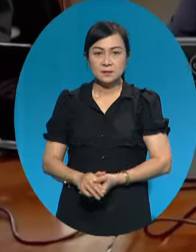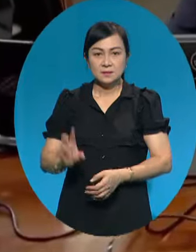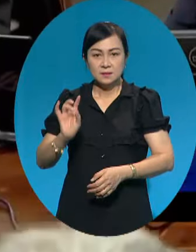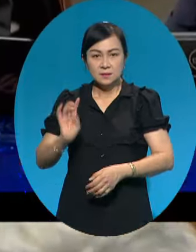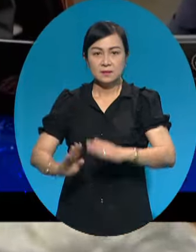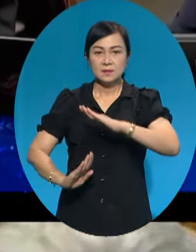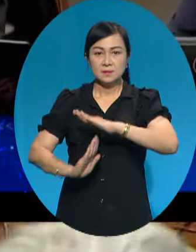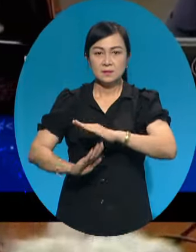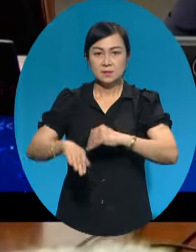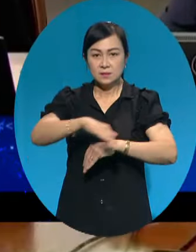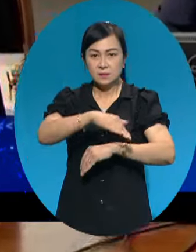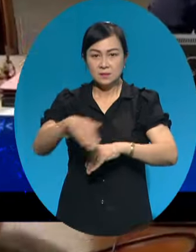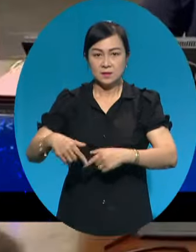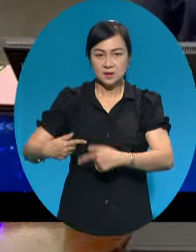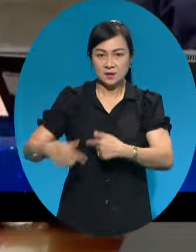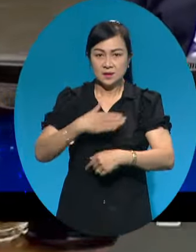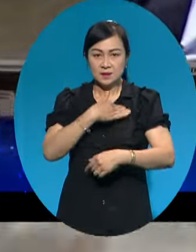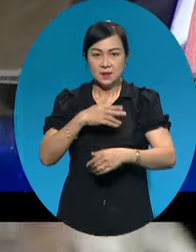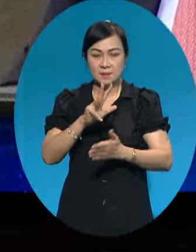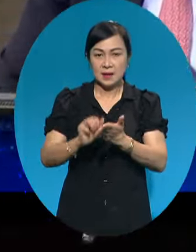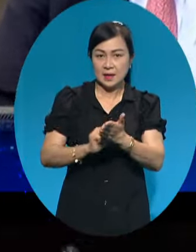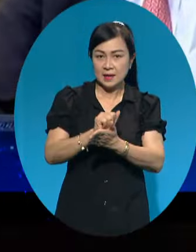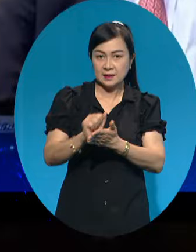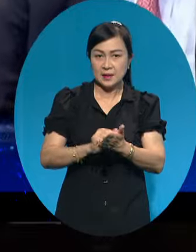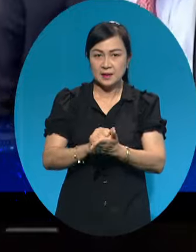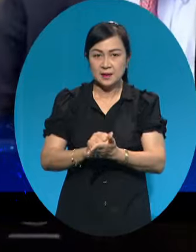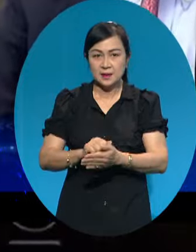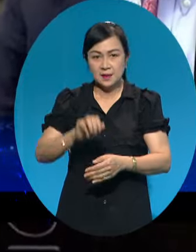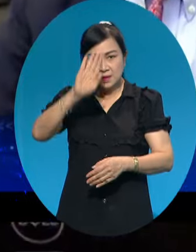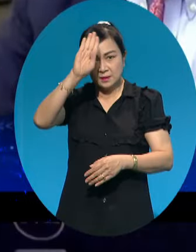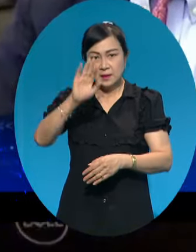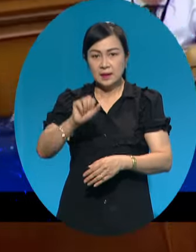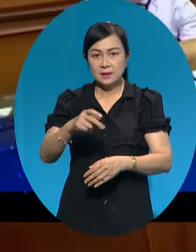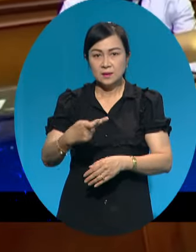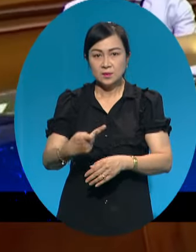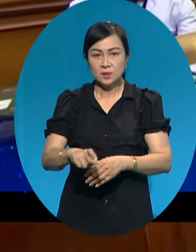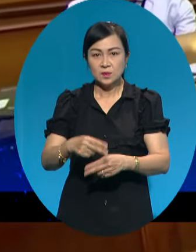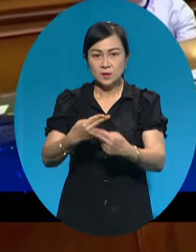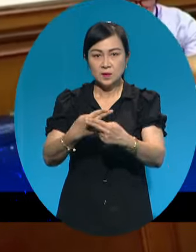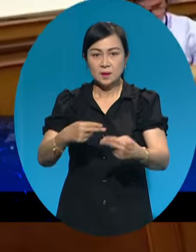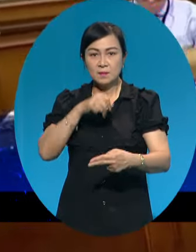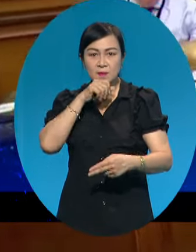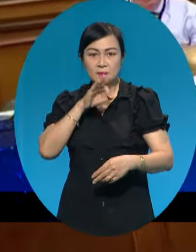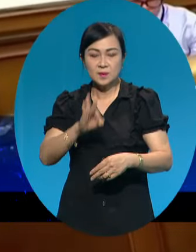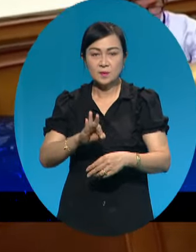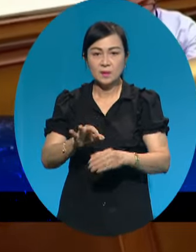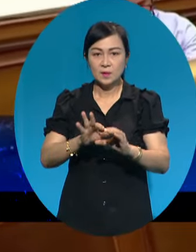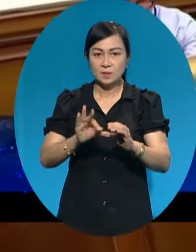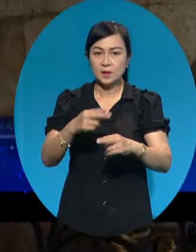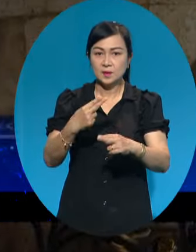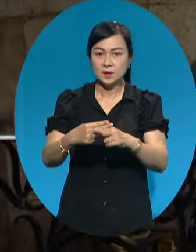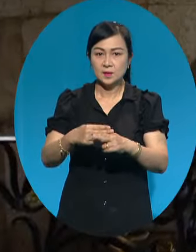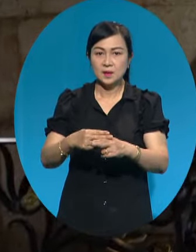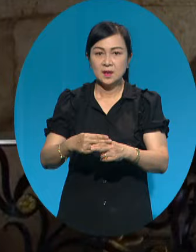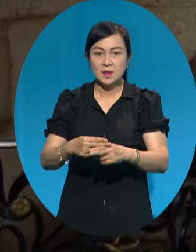Trong phán quyết kết thúc phiên xử gây tranh cãi kéo dài 3 tháng tại Manhattan, thẩm phán Arthur Engoron cũng cấm cựu Tổng thống Trump và các công ty có tên trong